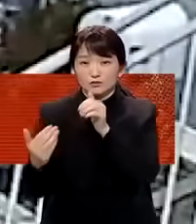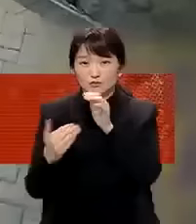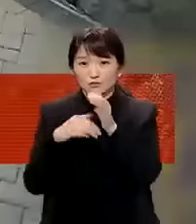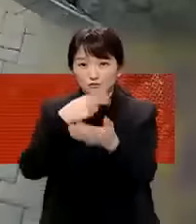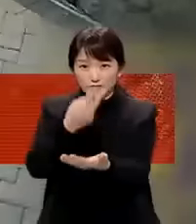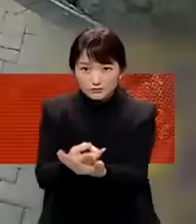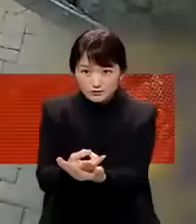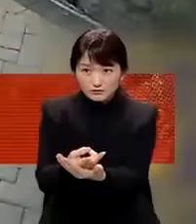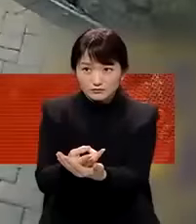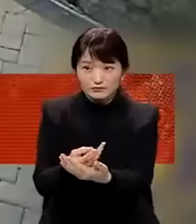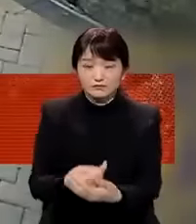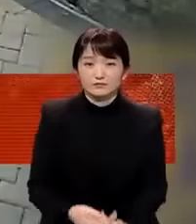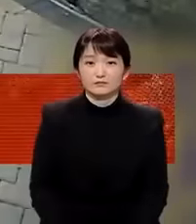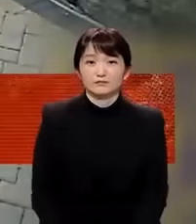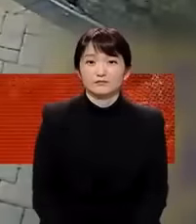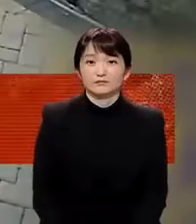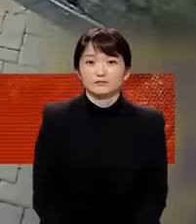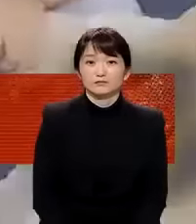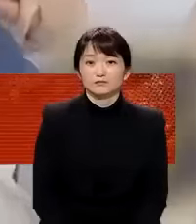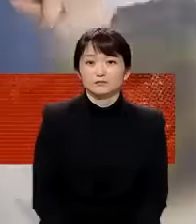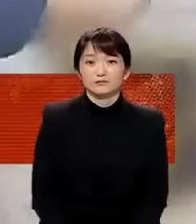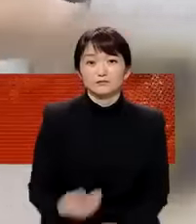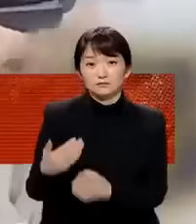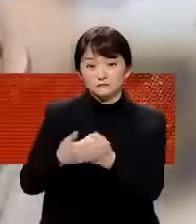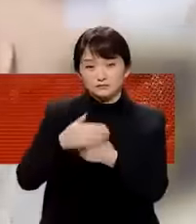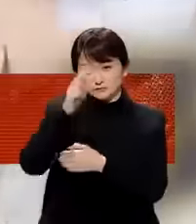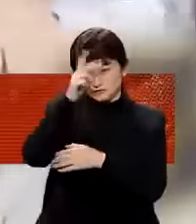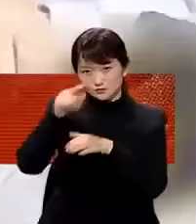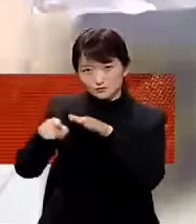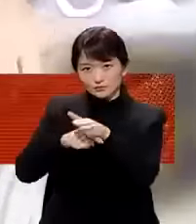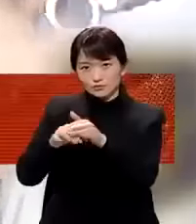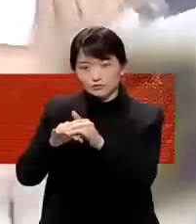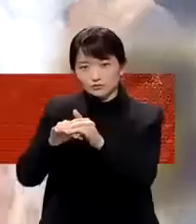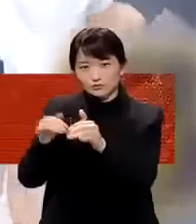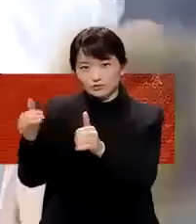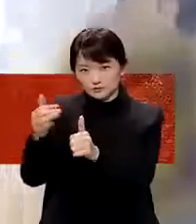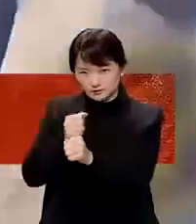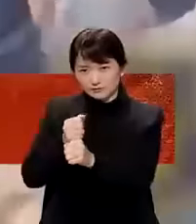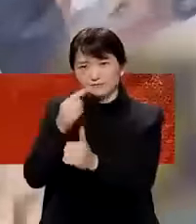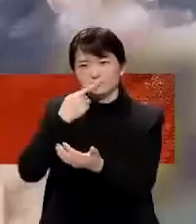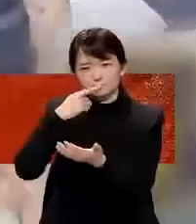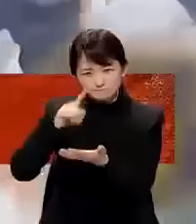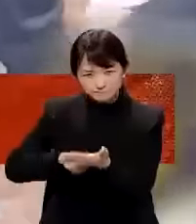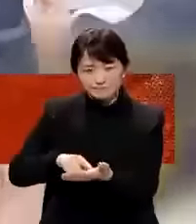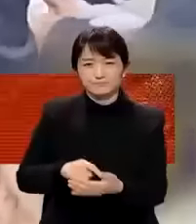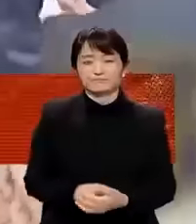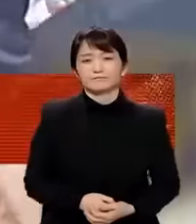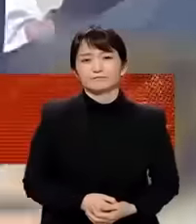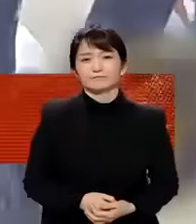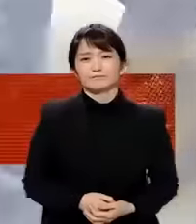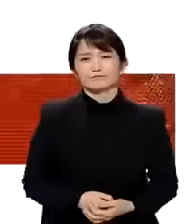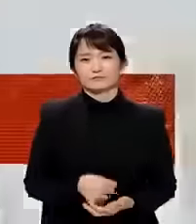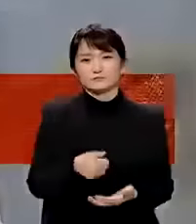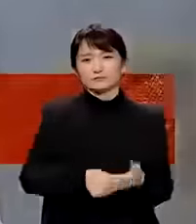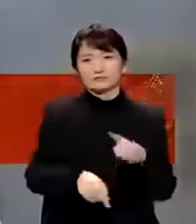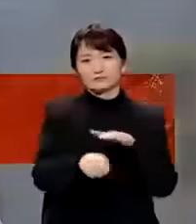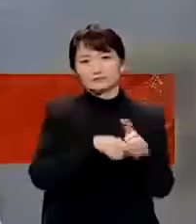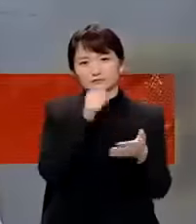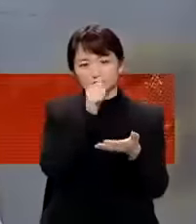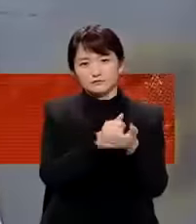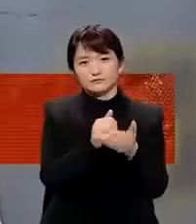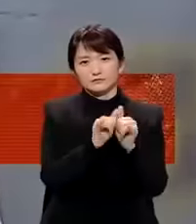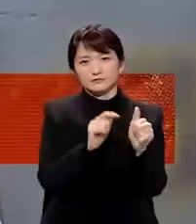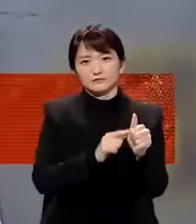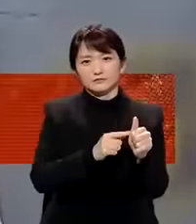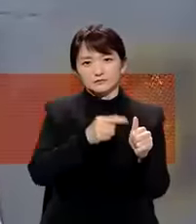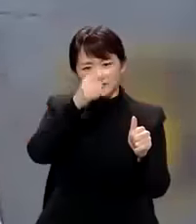도망치는 도둑 앞에서 확 낚아 쳤습니다 덕분에 경찰들이 도둑을 손쉽게 체포할 수 있었습니다 아이 태구의 절도범은 이미 여러